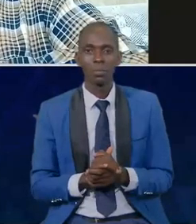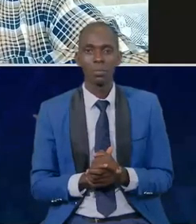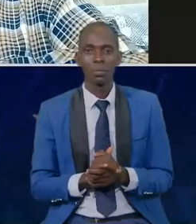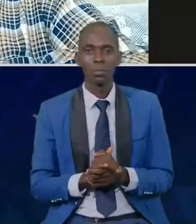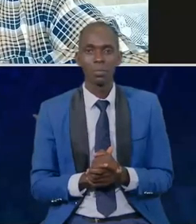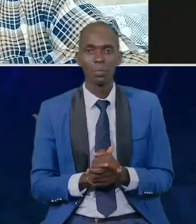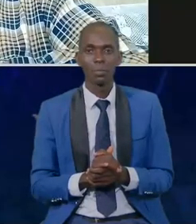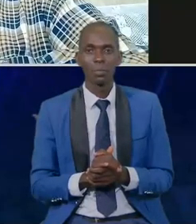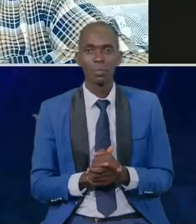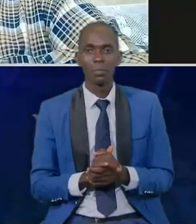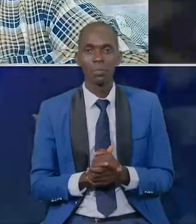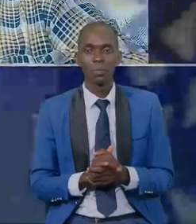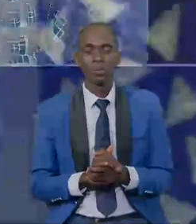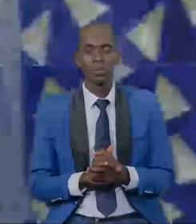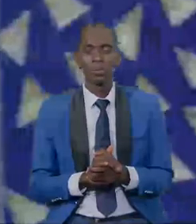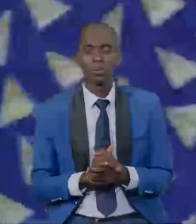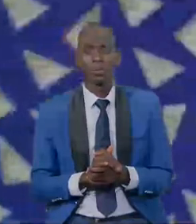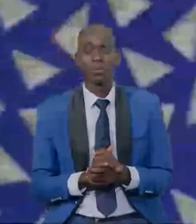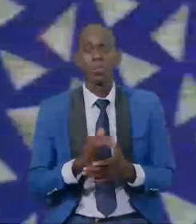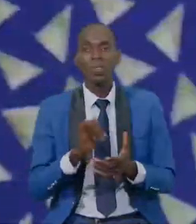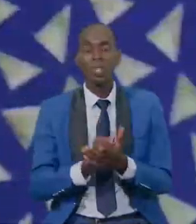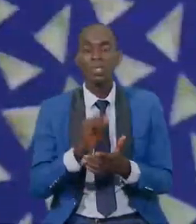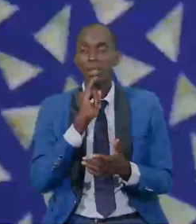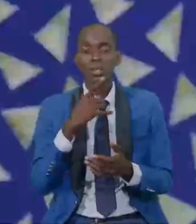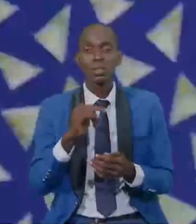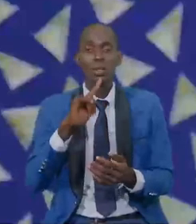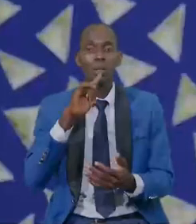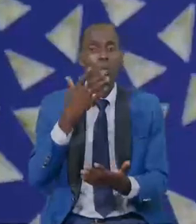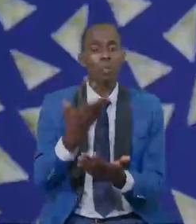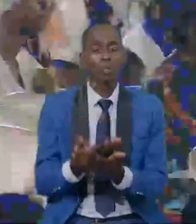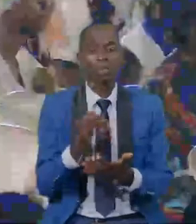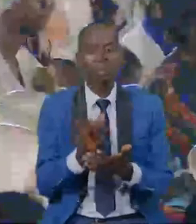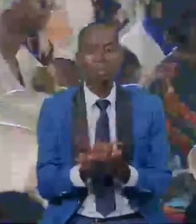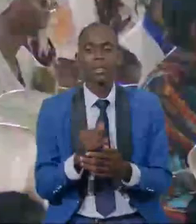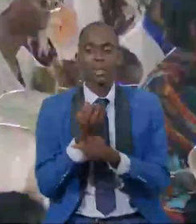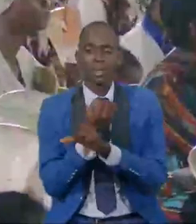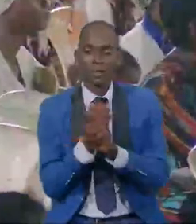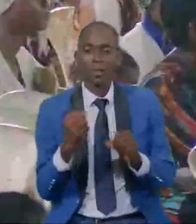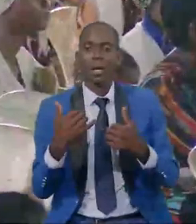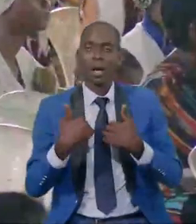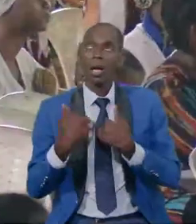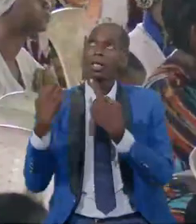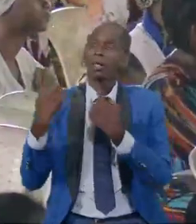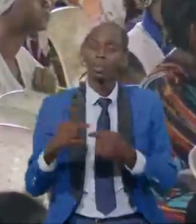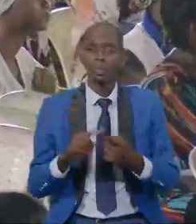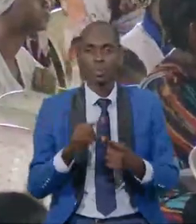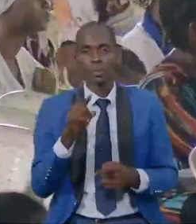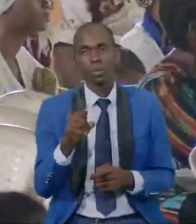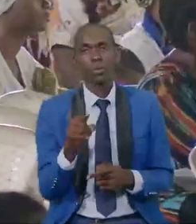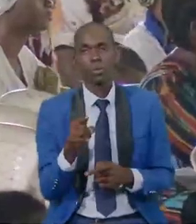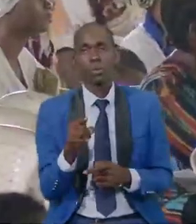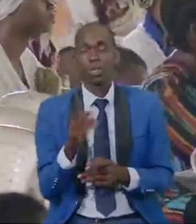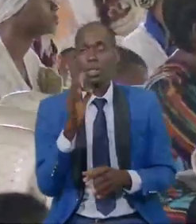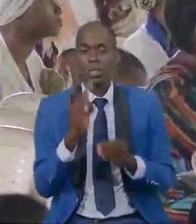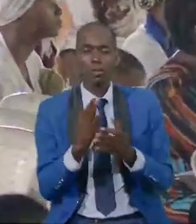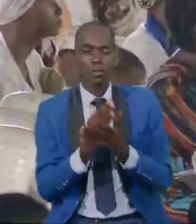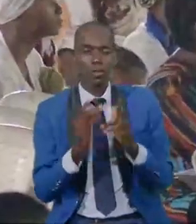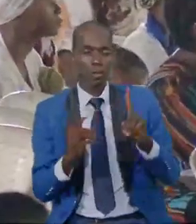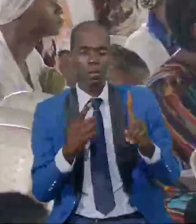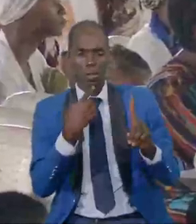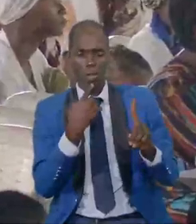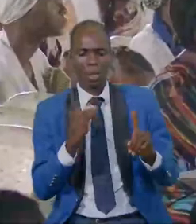maintenant, il y aura totalement, oui, la réconciliation avec les gens. Ça veut dire que vous êtes maintenant sauvés. If somebody says, I